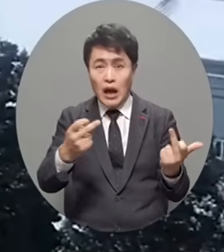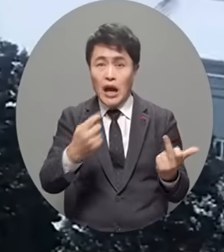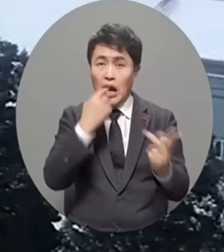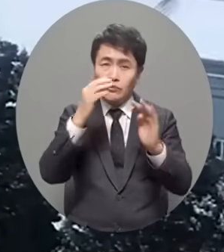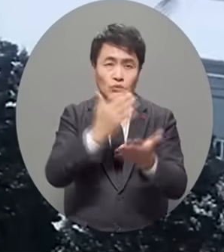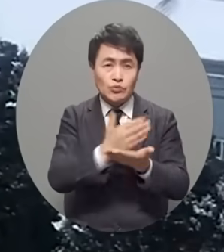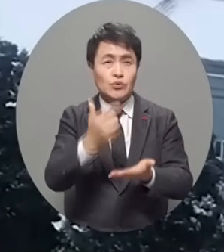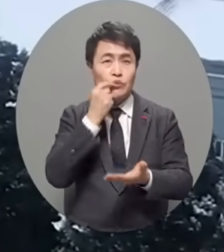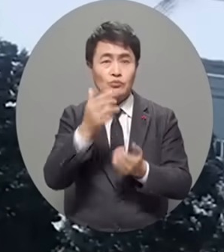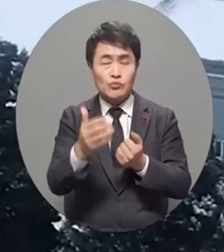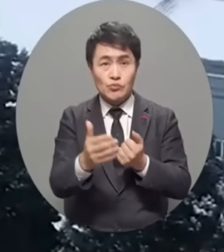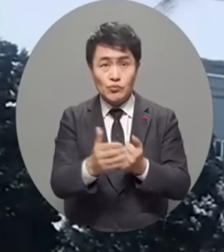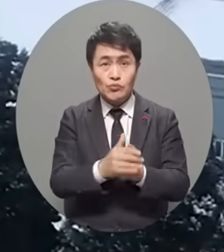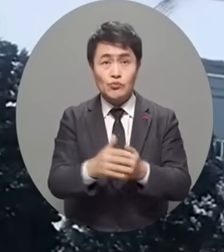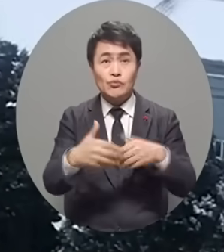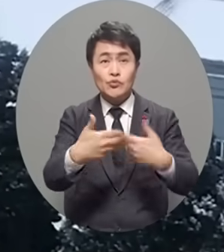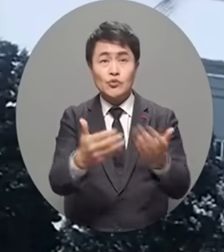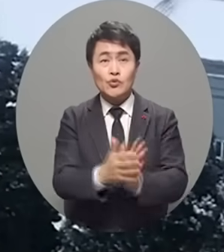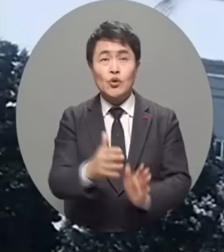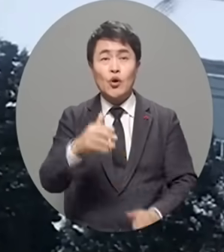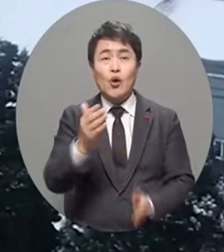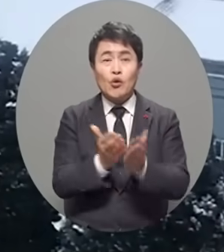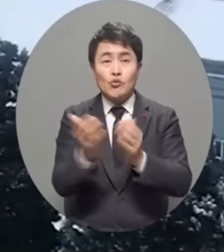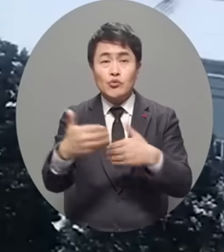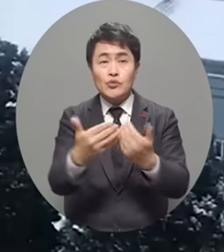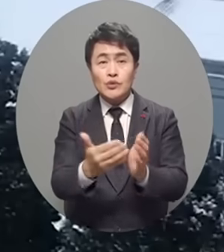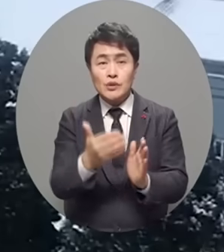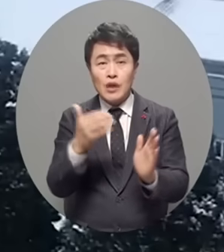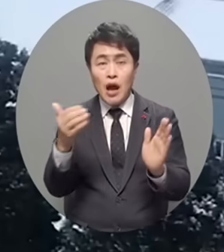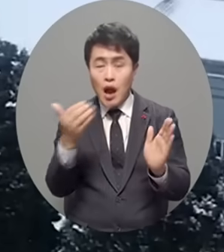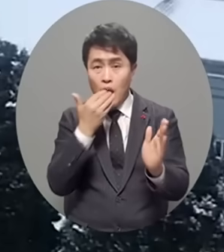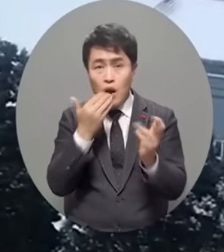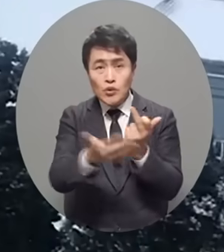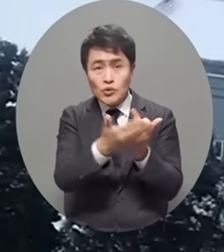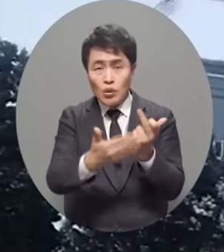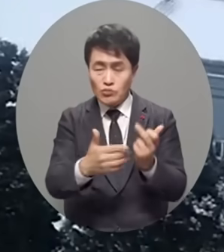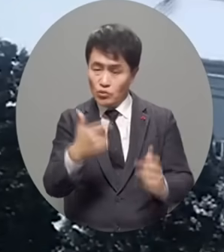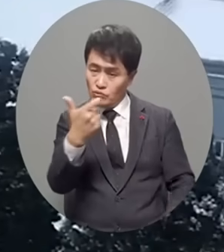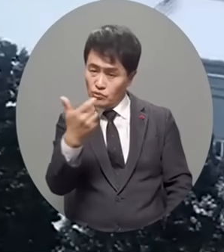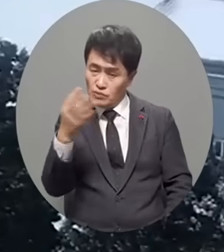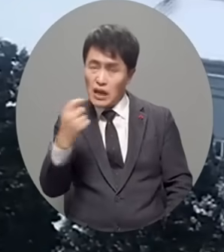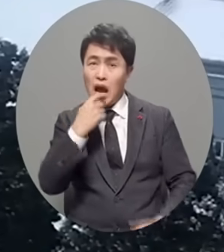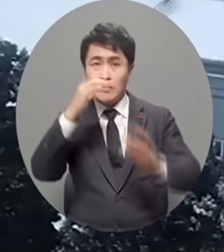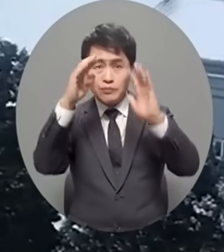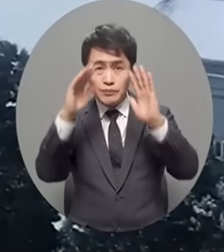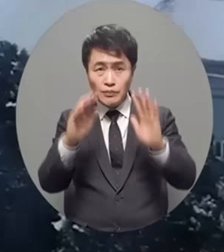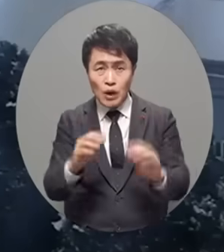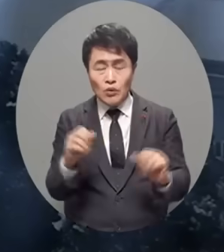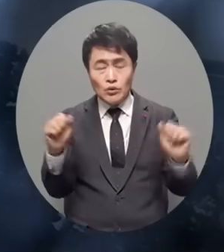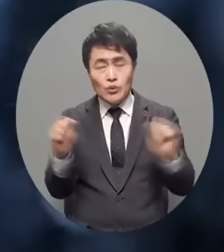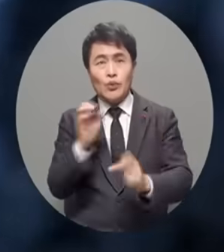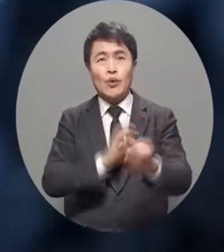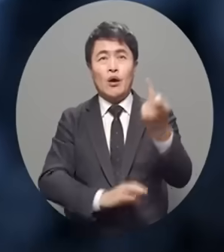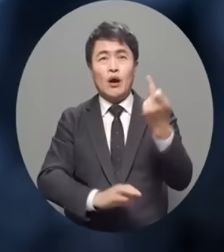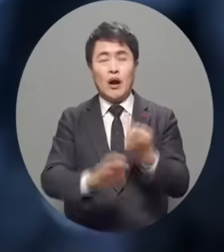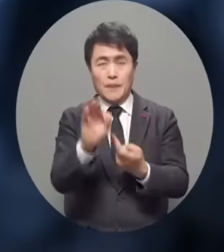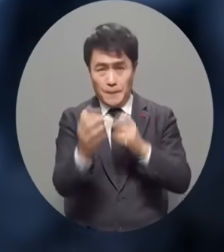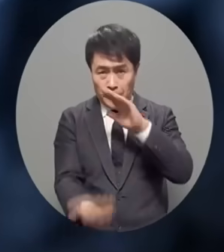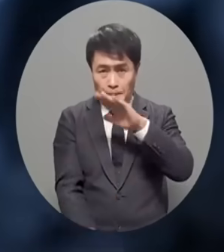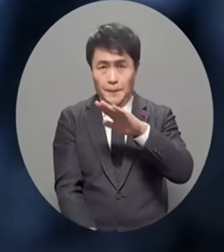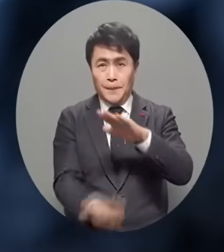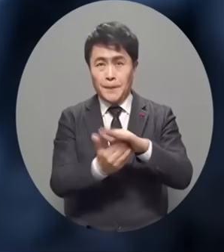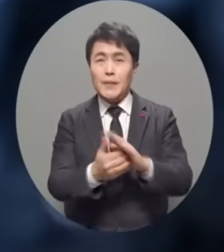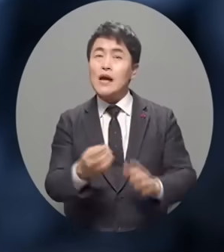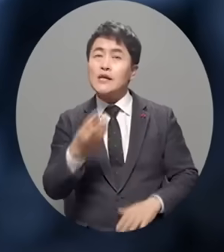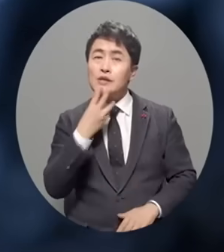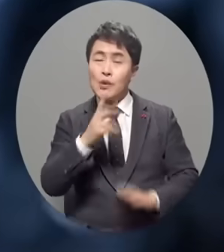정도이고요. 또 군산 섬 지역도 60cm 이상의 폭설이 쏟아졌습니다. 한파는 오늘 아침이 절정이었습니다.